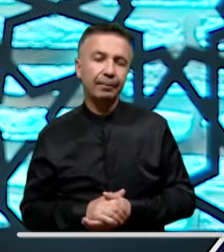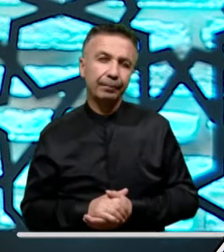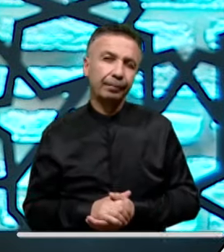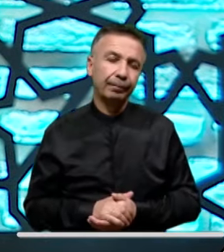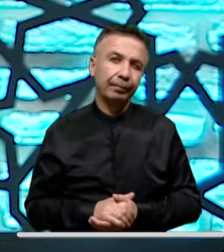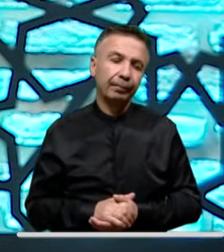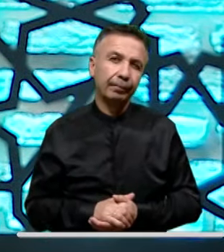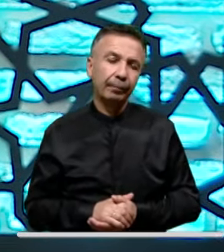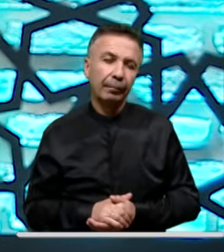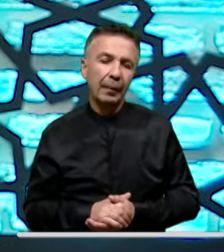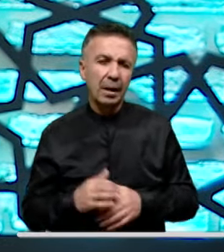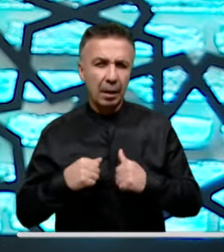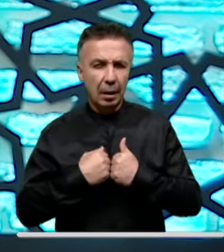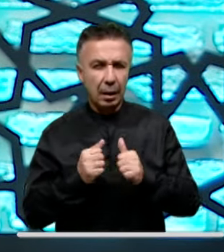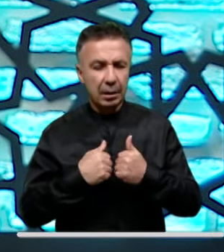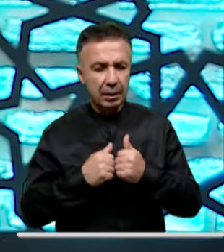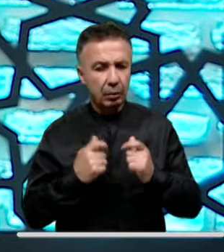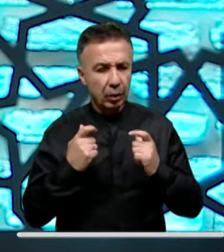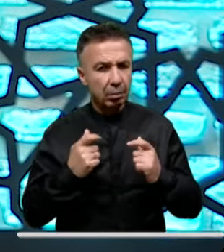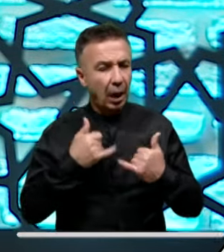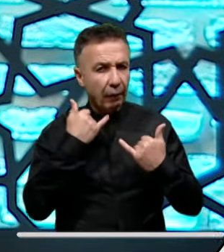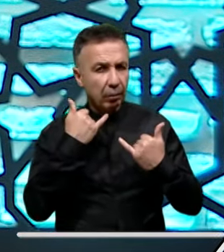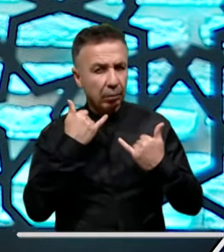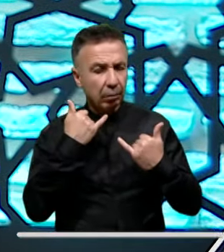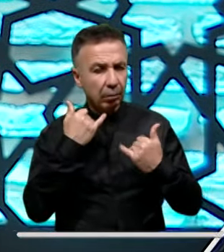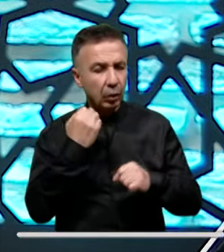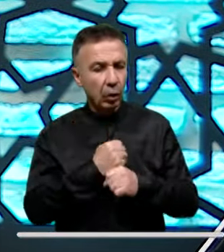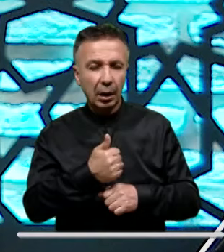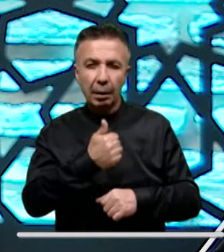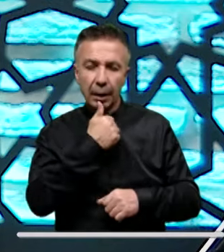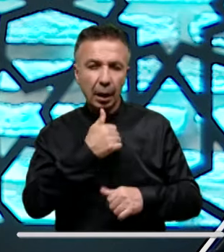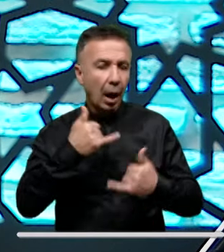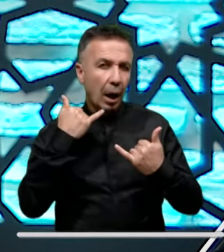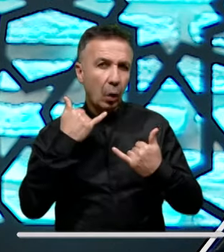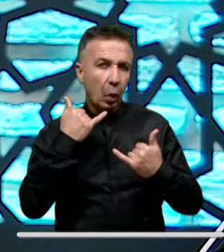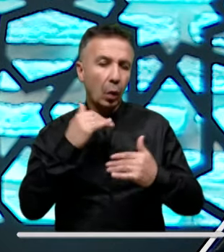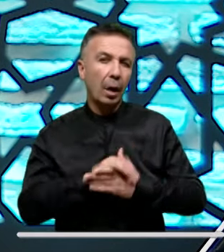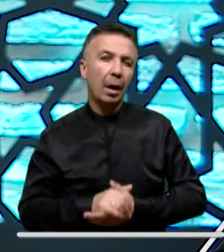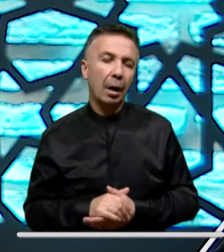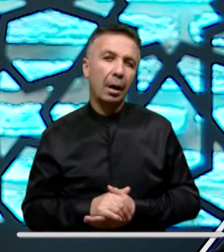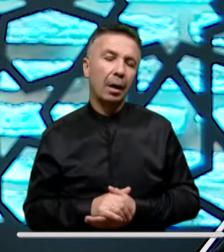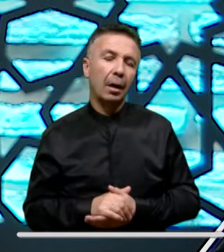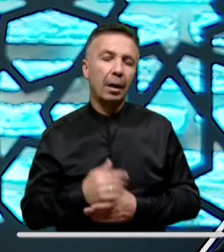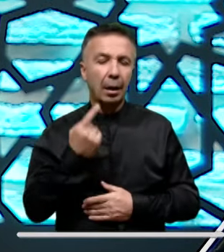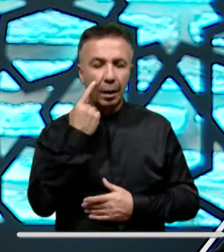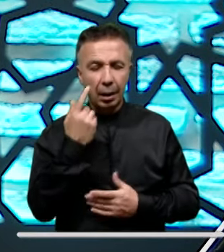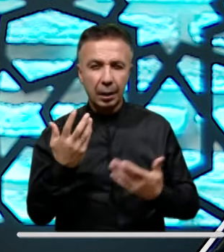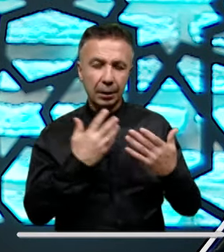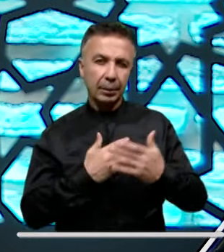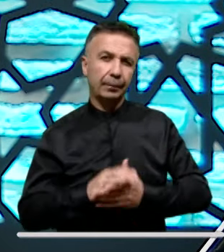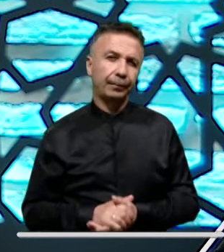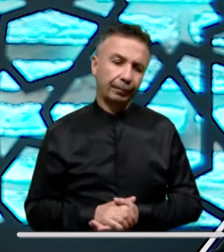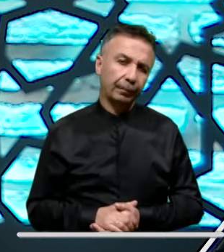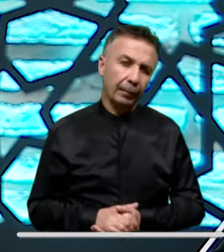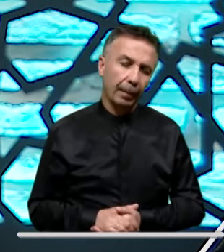var diyecektim. Kastamonu'ymuş efendim. Özür diliyorum. Gökhan Bey hattımızda. Alo. Alo. Hayırlı akşamlar. Teşekkür